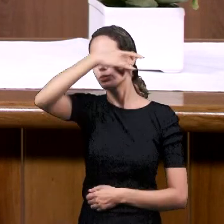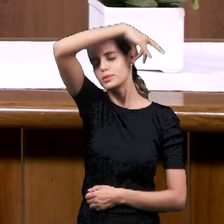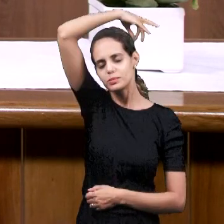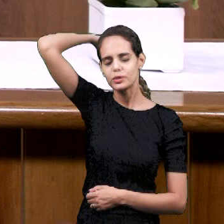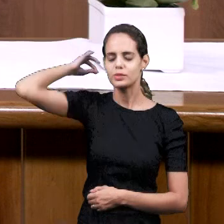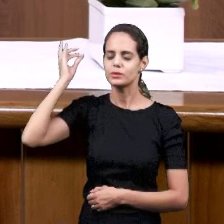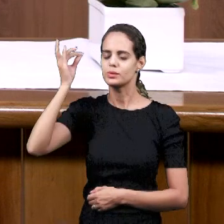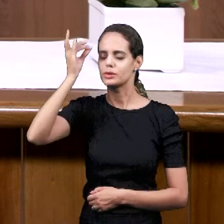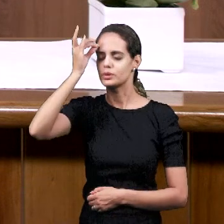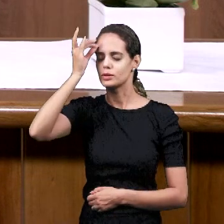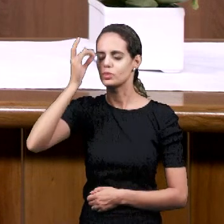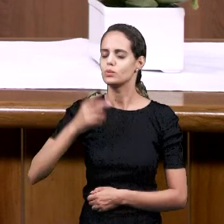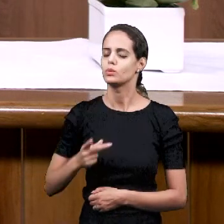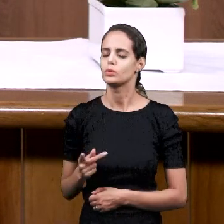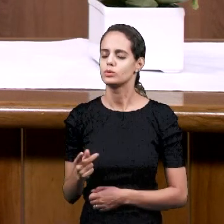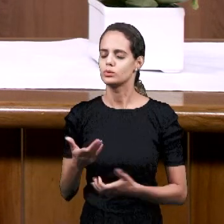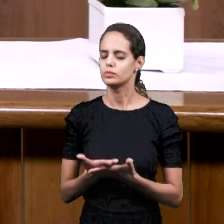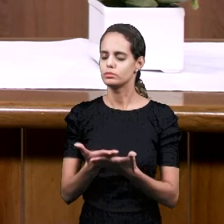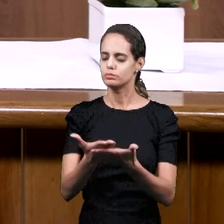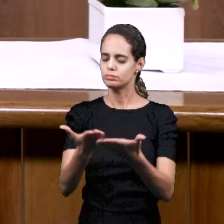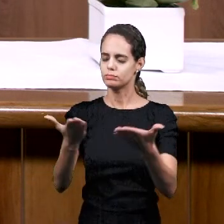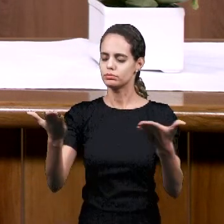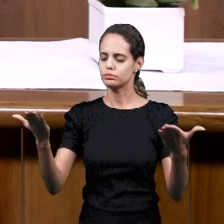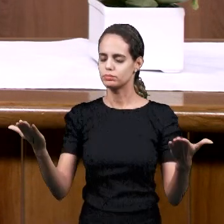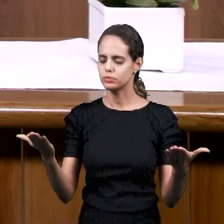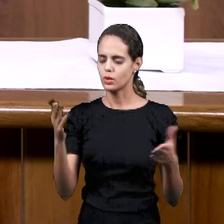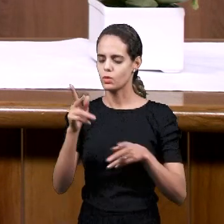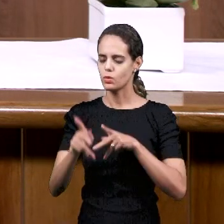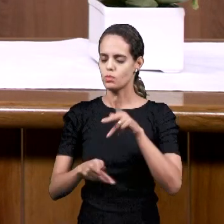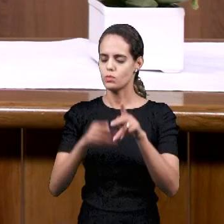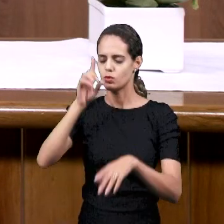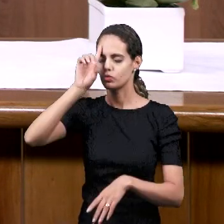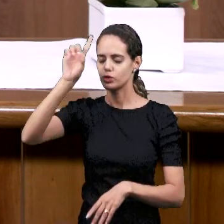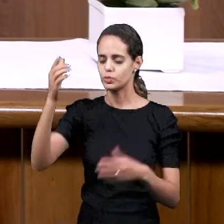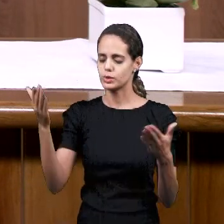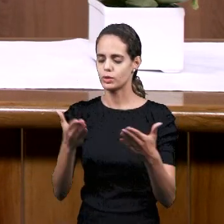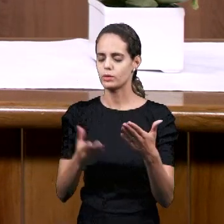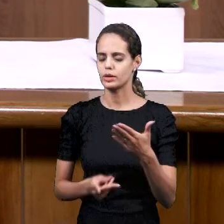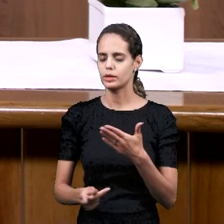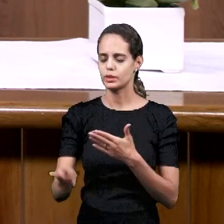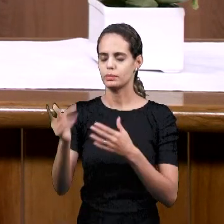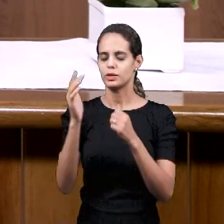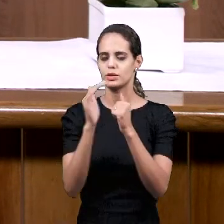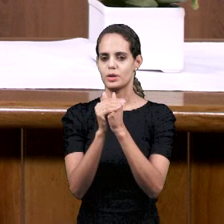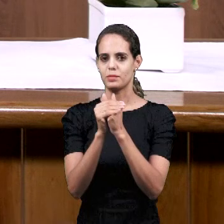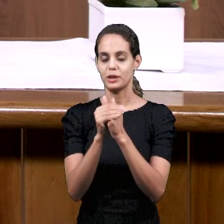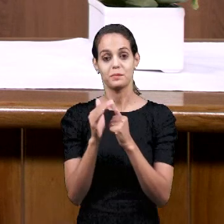reposent sur vous, frères, sur tout le peuple de Dieu, depuis maintenant et pour toujours. Amen.